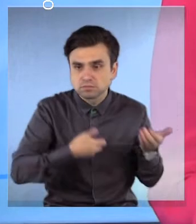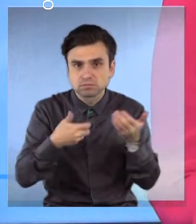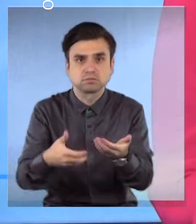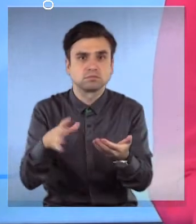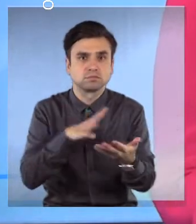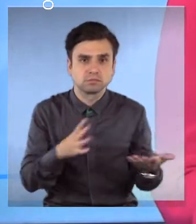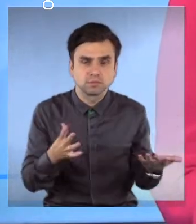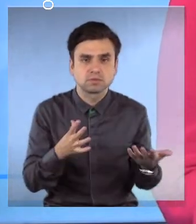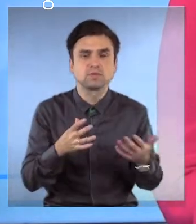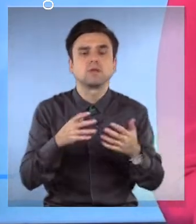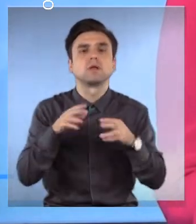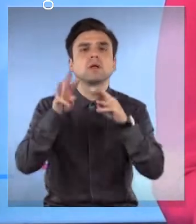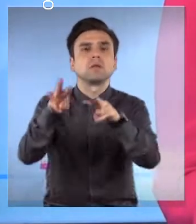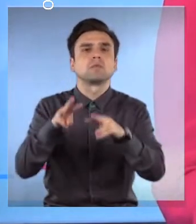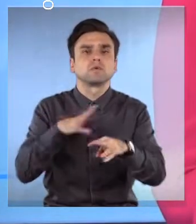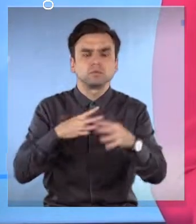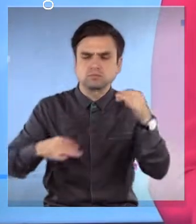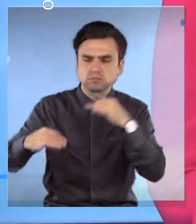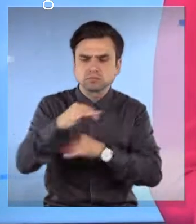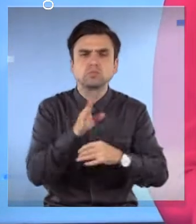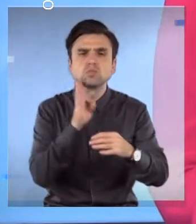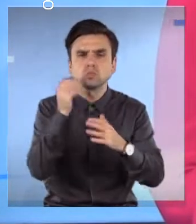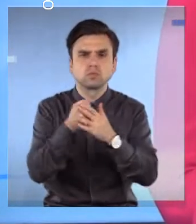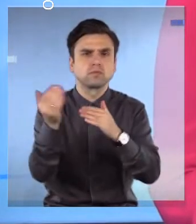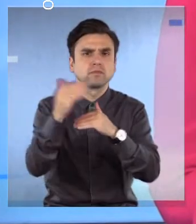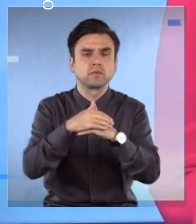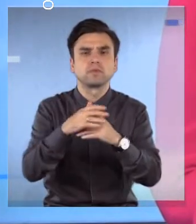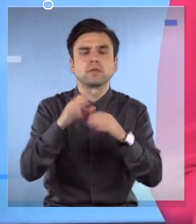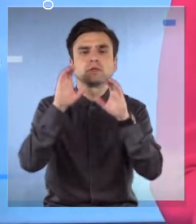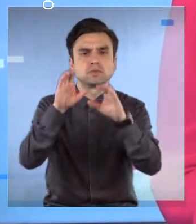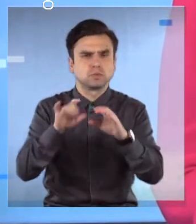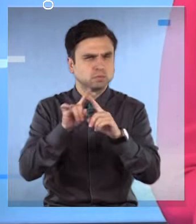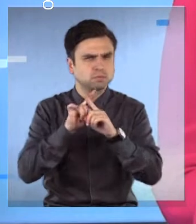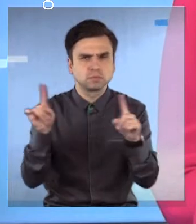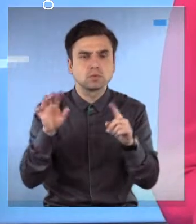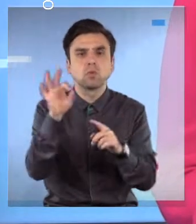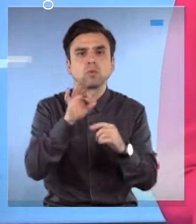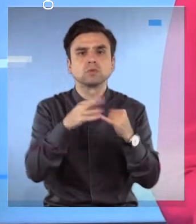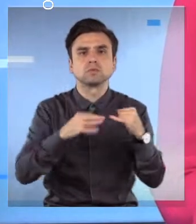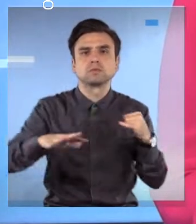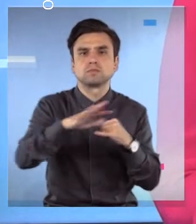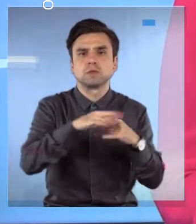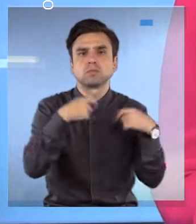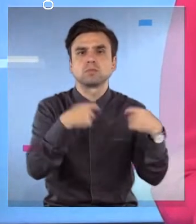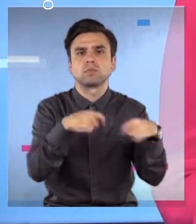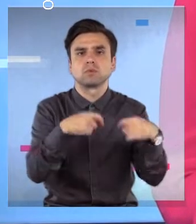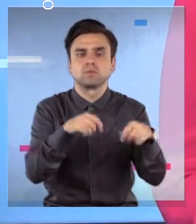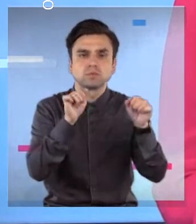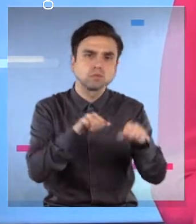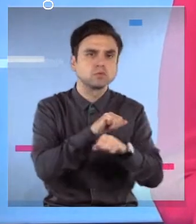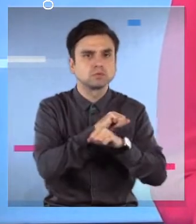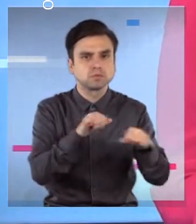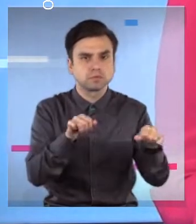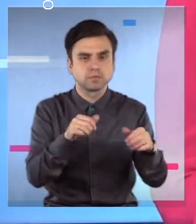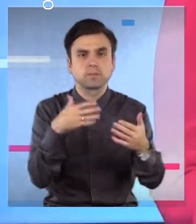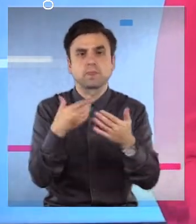резонансний законопроект щодо запровадження ринку землі. Окрім монобільшості «Слуги народу», усі інші фракції розкритикували